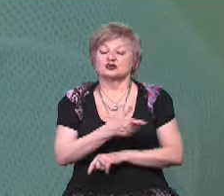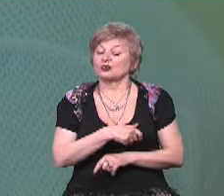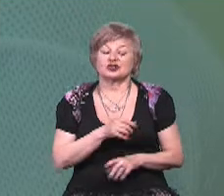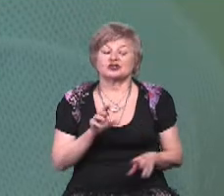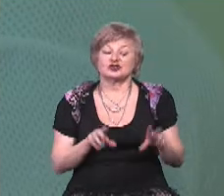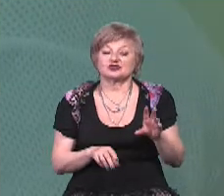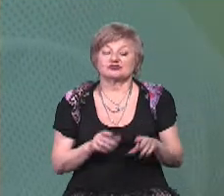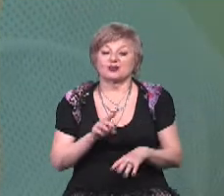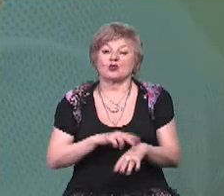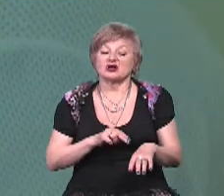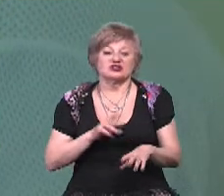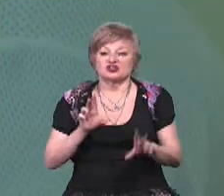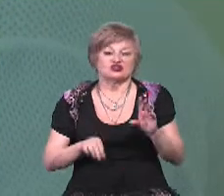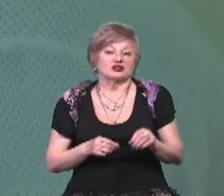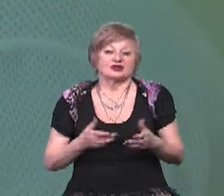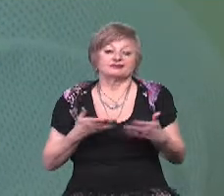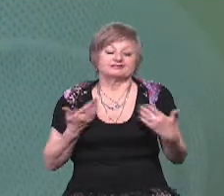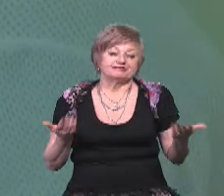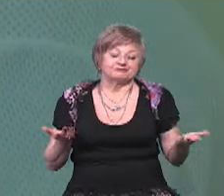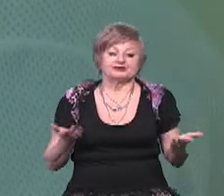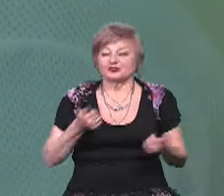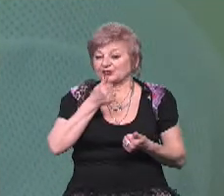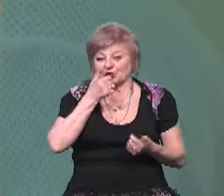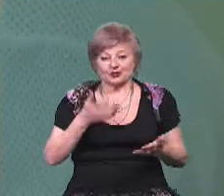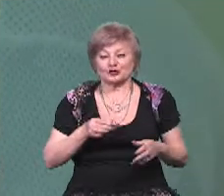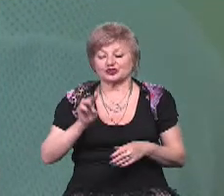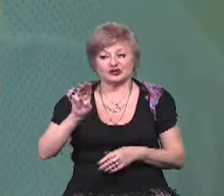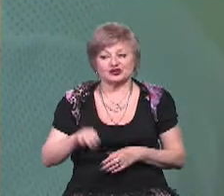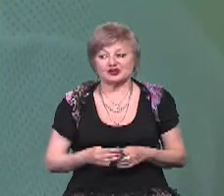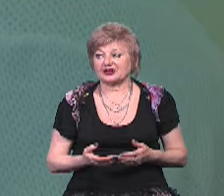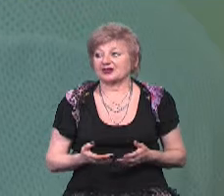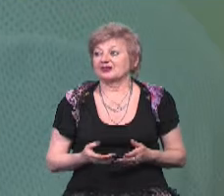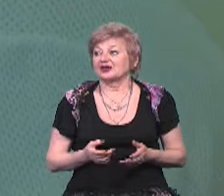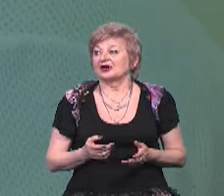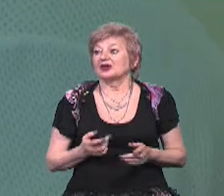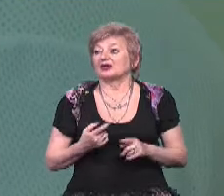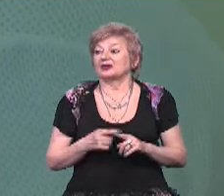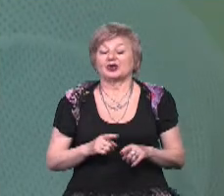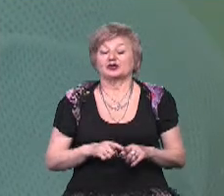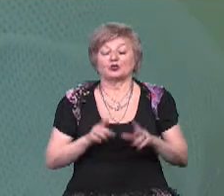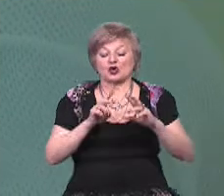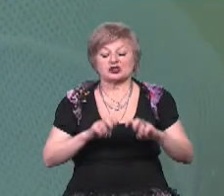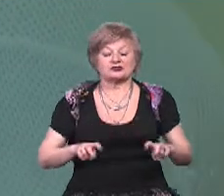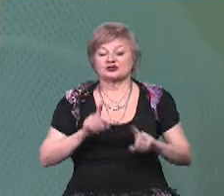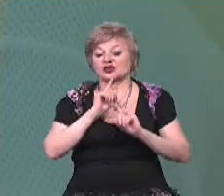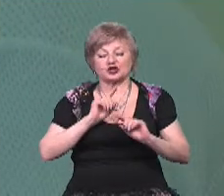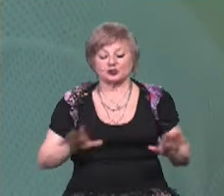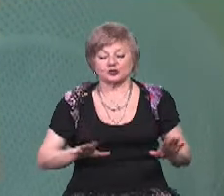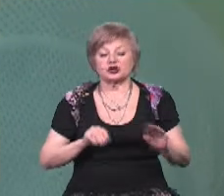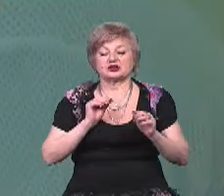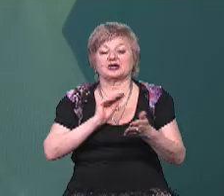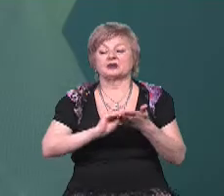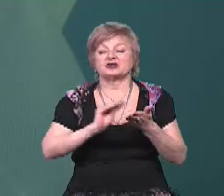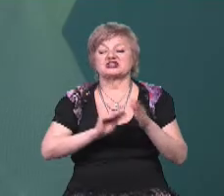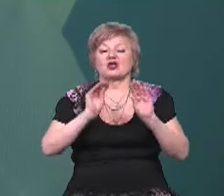більш доцільніше, мабуть, що це так і є, оскільки різниця штрафу ніякої немає, розглядати зазначений протокол та виносити постанову